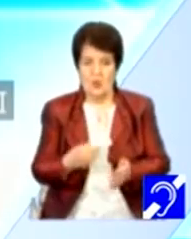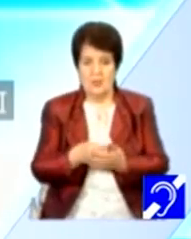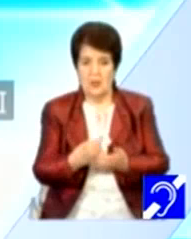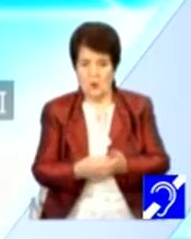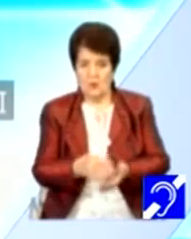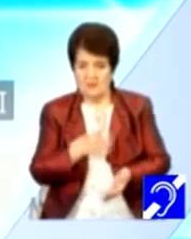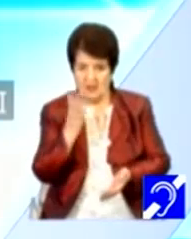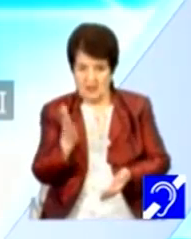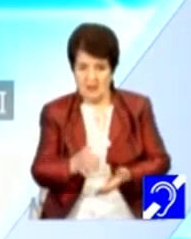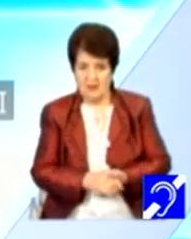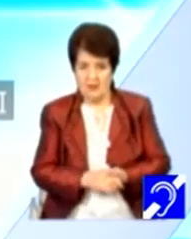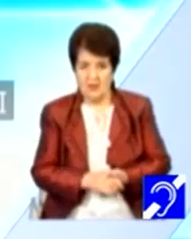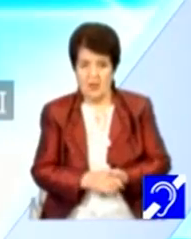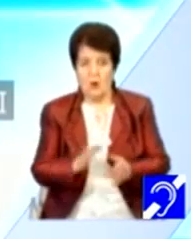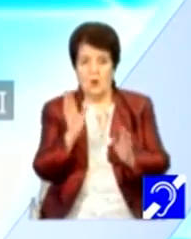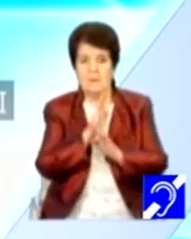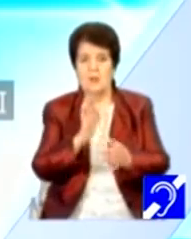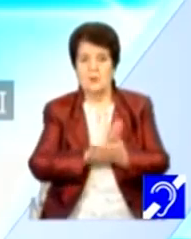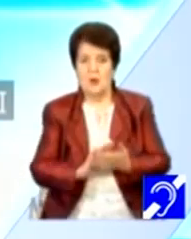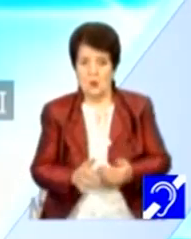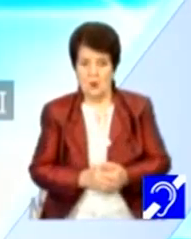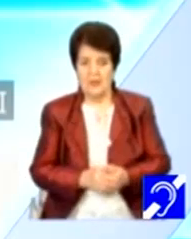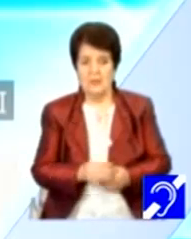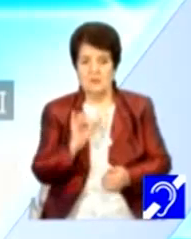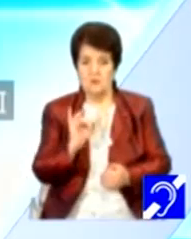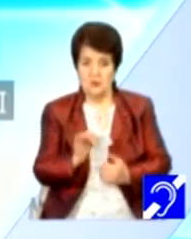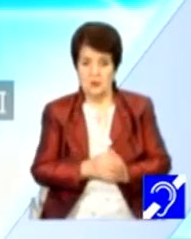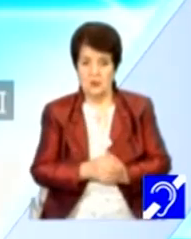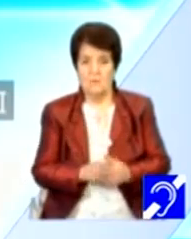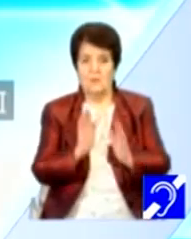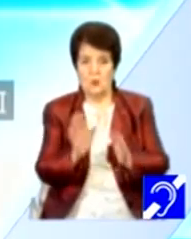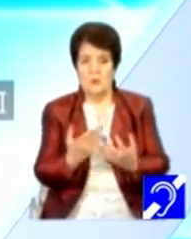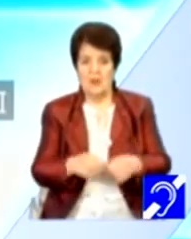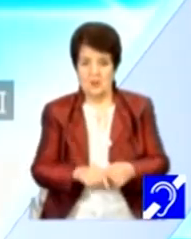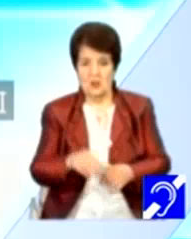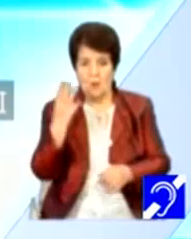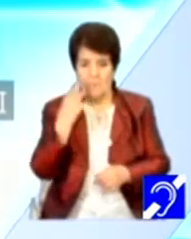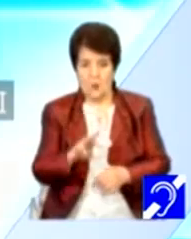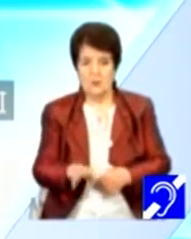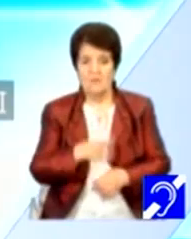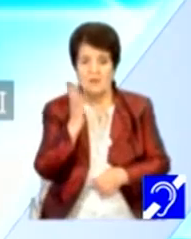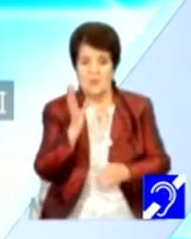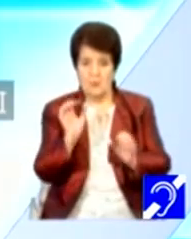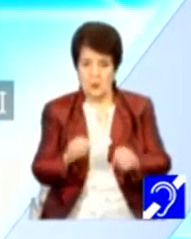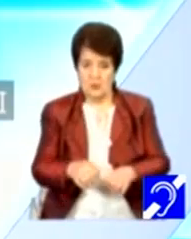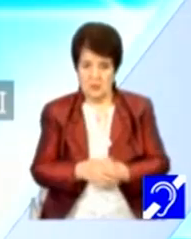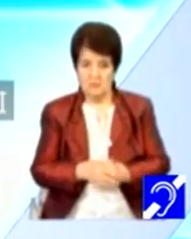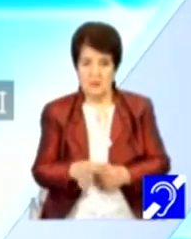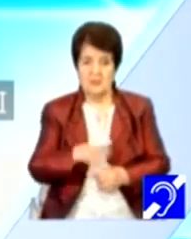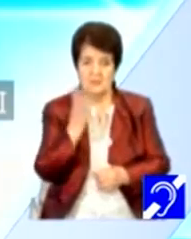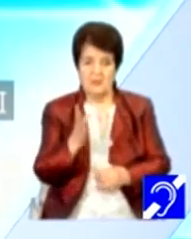și va fi un mediu mai curat. Și numai în așa mod se va fi posibil ca să fie